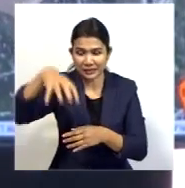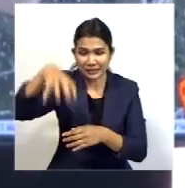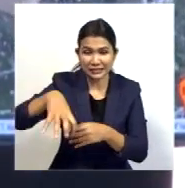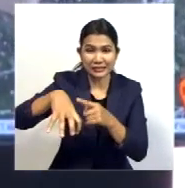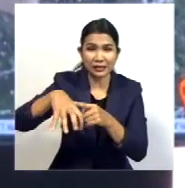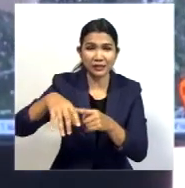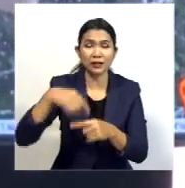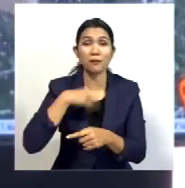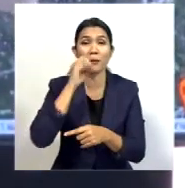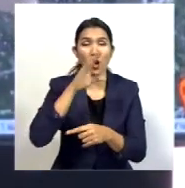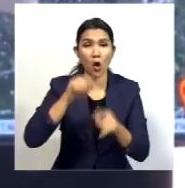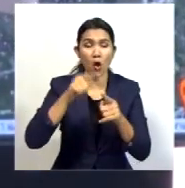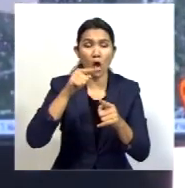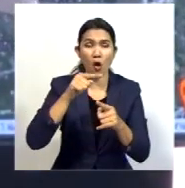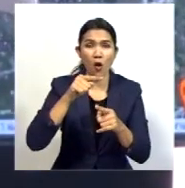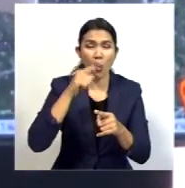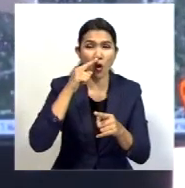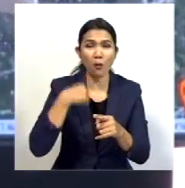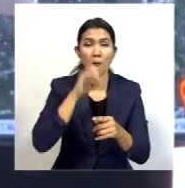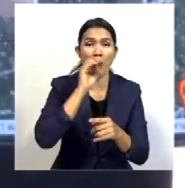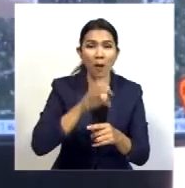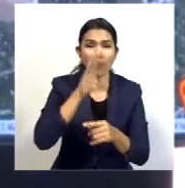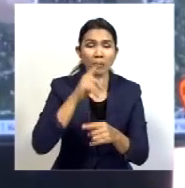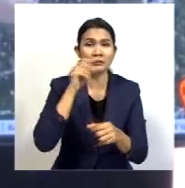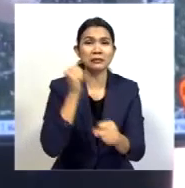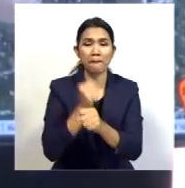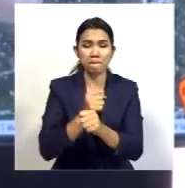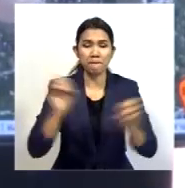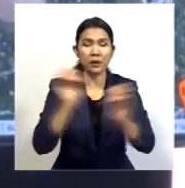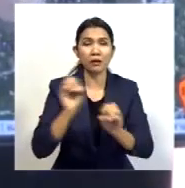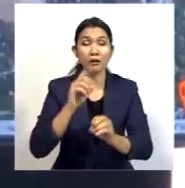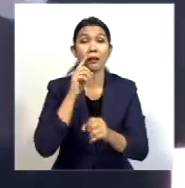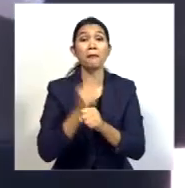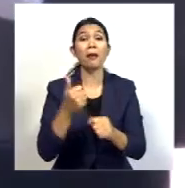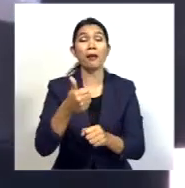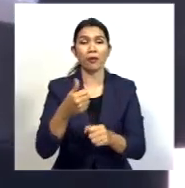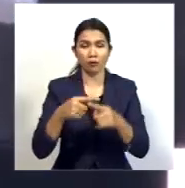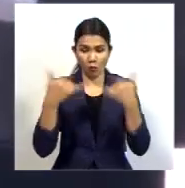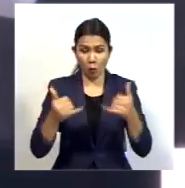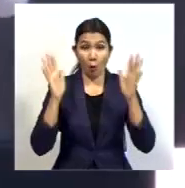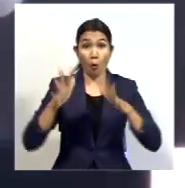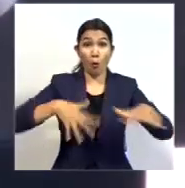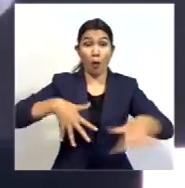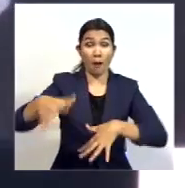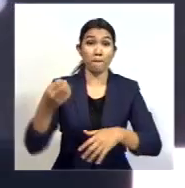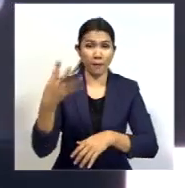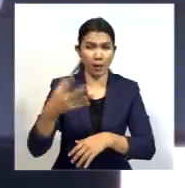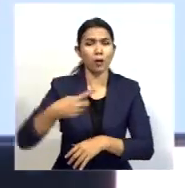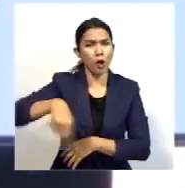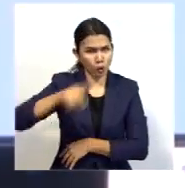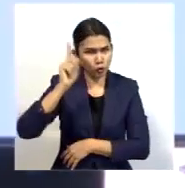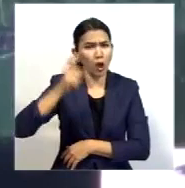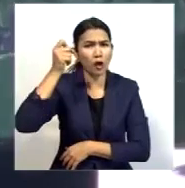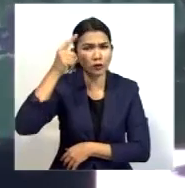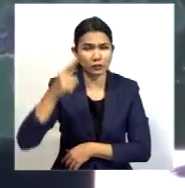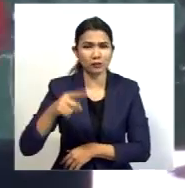ถ้าบอกทั้งหมดสูงแล้วทุกคนไม่ต้องทำอะไรเลยมันได้มั้ยล่ะวันนี้กิจกรรมคนเยอะแยะหมดท่านต้องเข้าใจสิ่งเหล่านี้สิท่านเอ